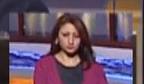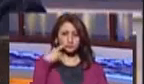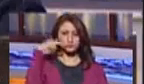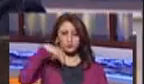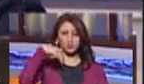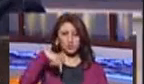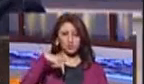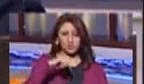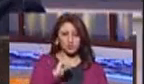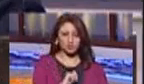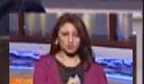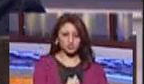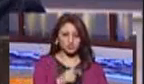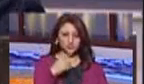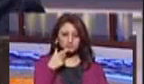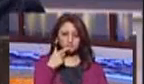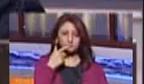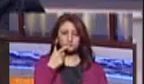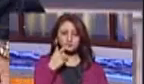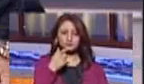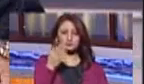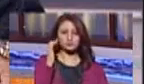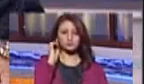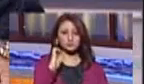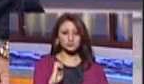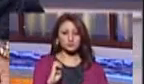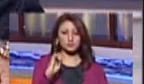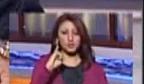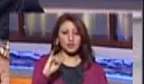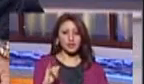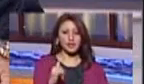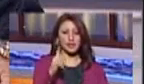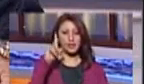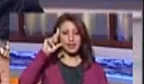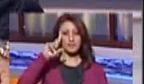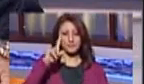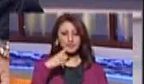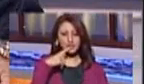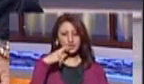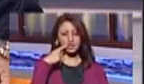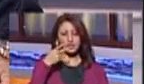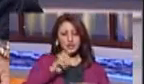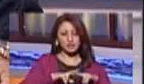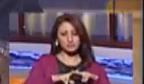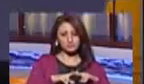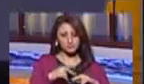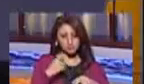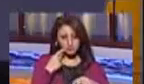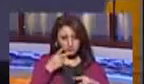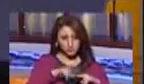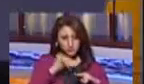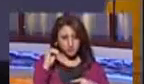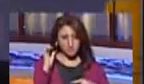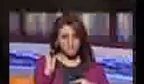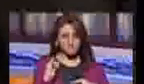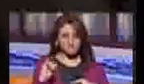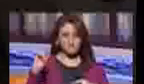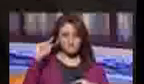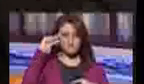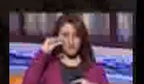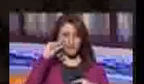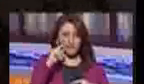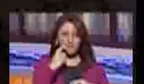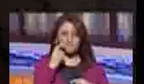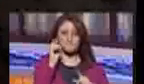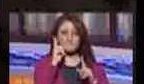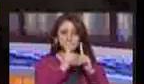النهاردة قدم الأستاذ جميل سعيد محامي وزير التجارة والصناعة الأسبق رشيد محمد رشيد طلب للنائب